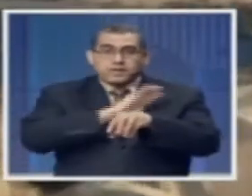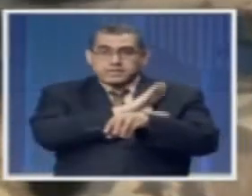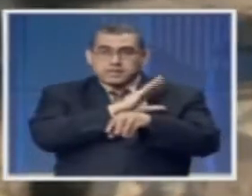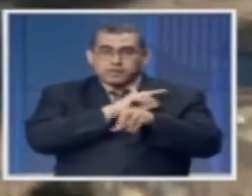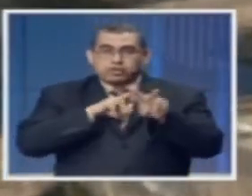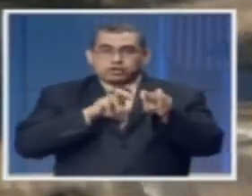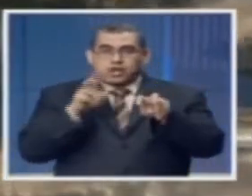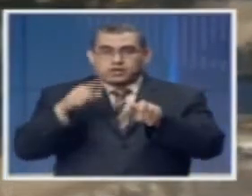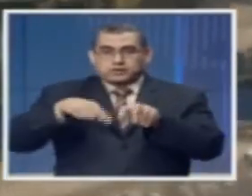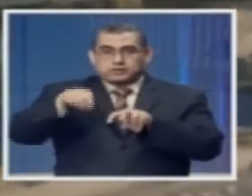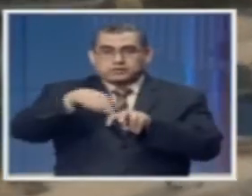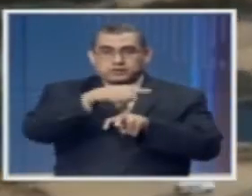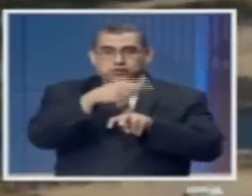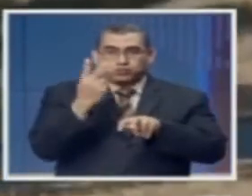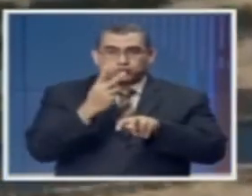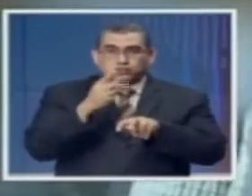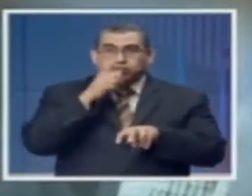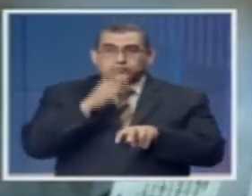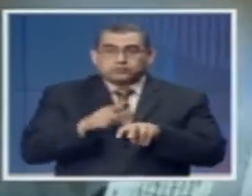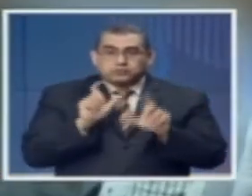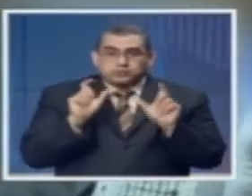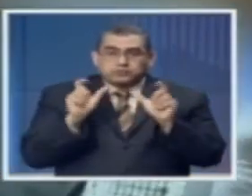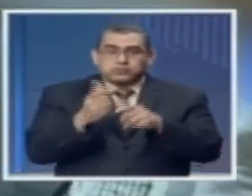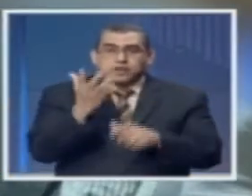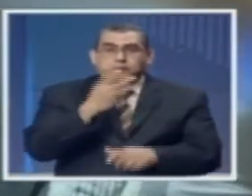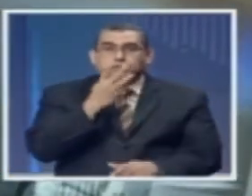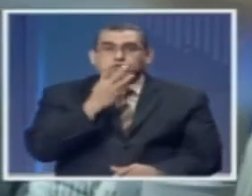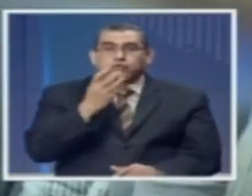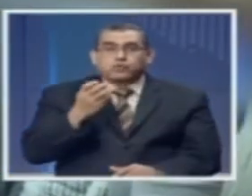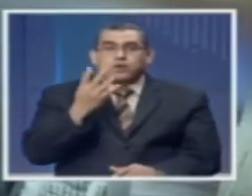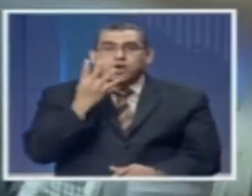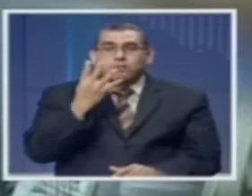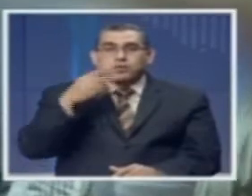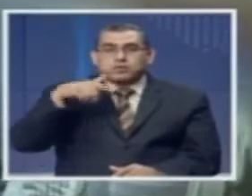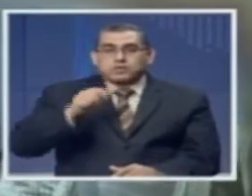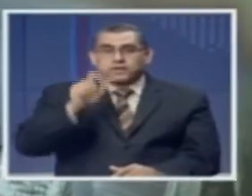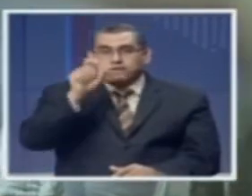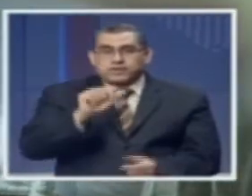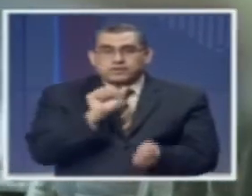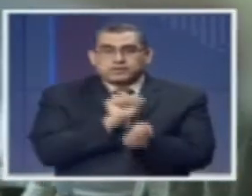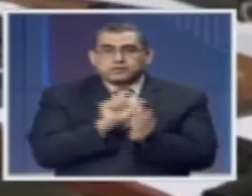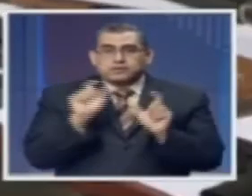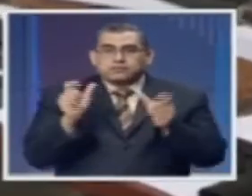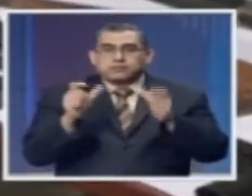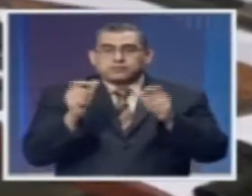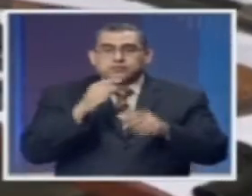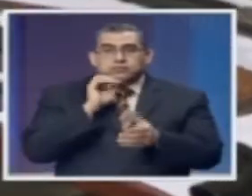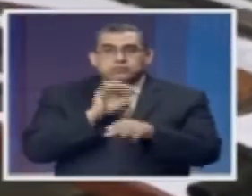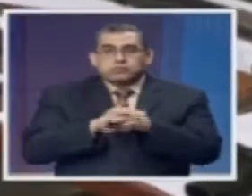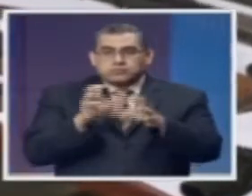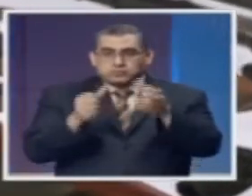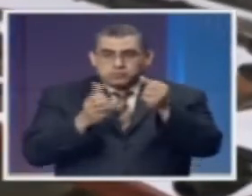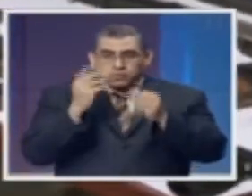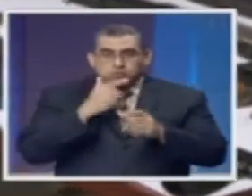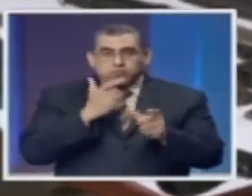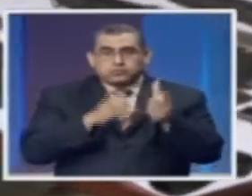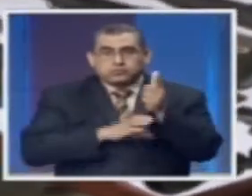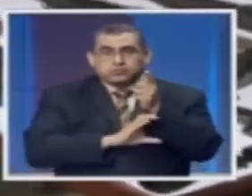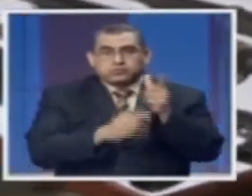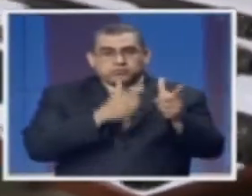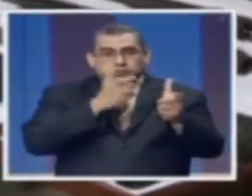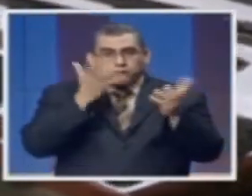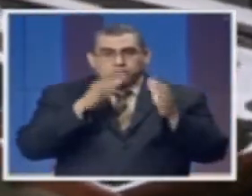الشرقية والإسماعيلية، تم ضبط 364 متهما وضبط معهم أسلحة